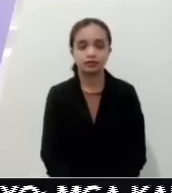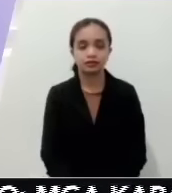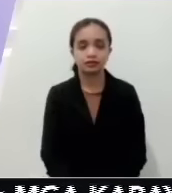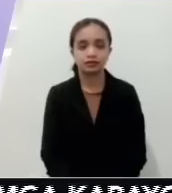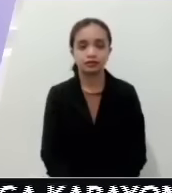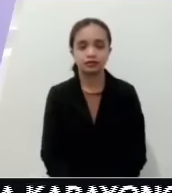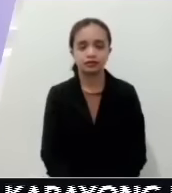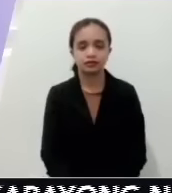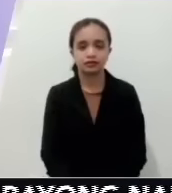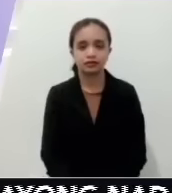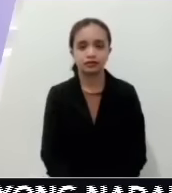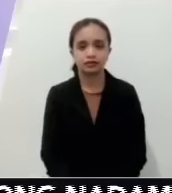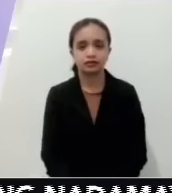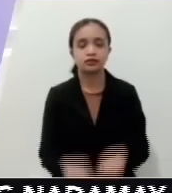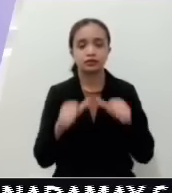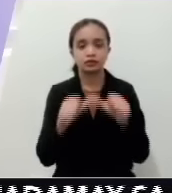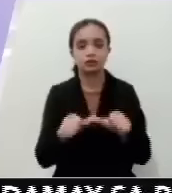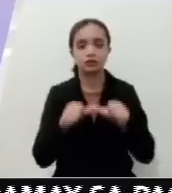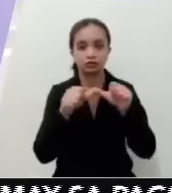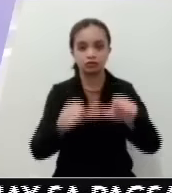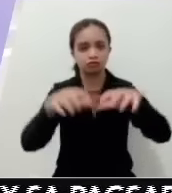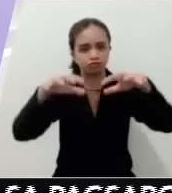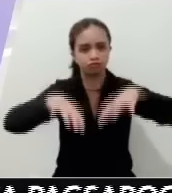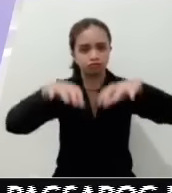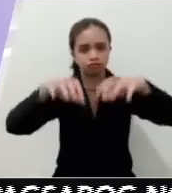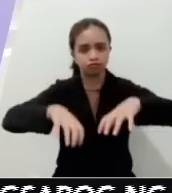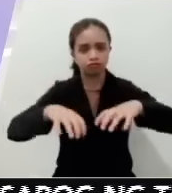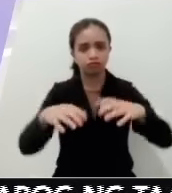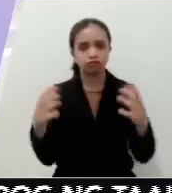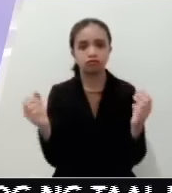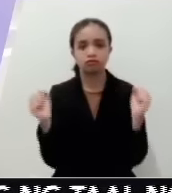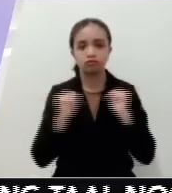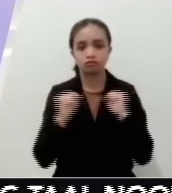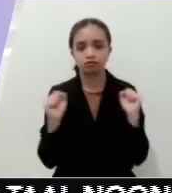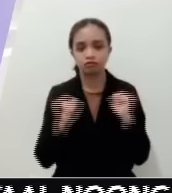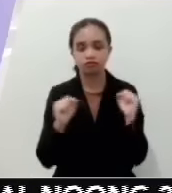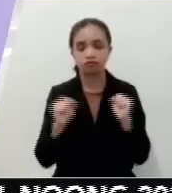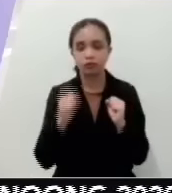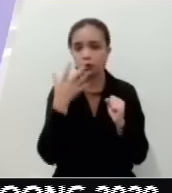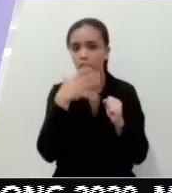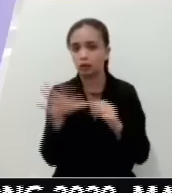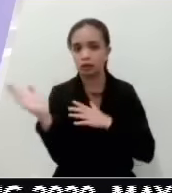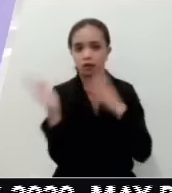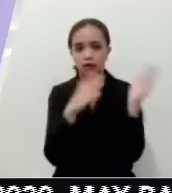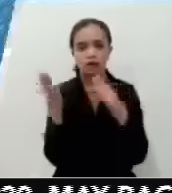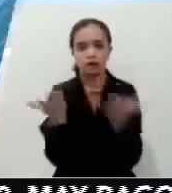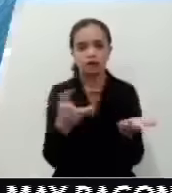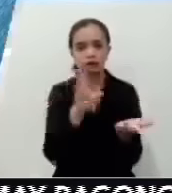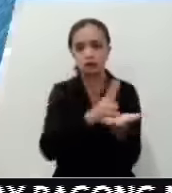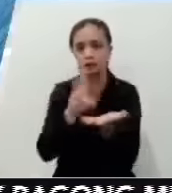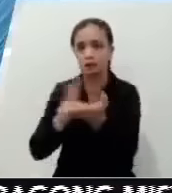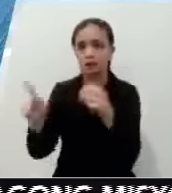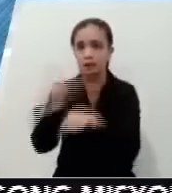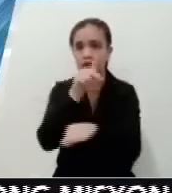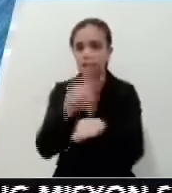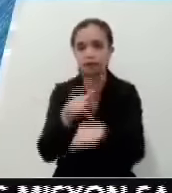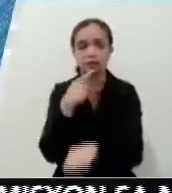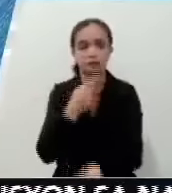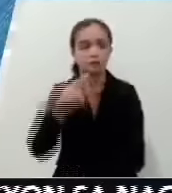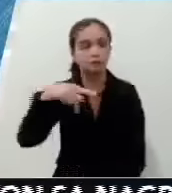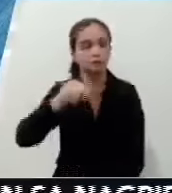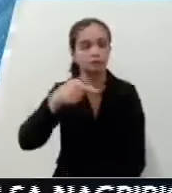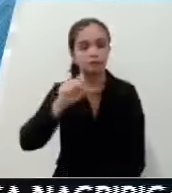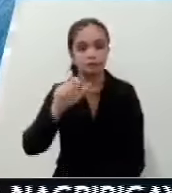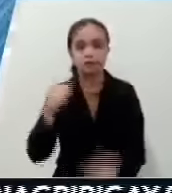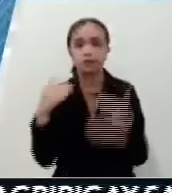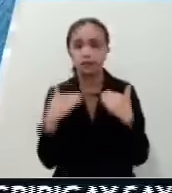patuloy na magdadala ng bahagyang pag-ulan ang hanging amihan at Easter least sa ilang bahagi ng bansa ay sa pag-asa umiiral ang hanging amihan